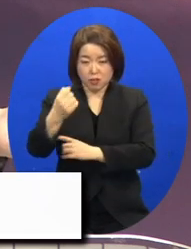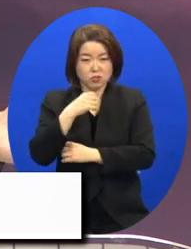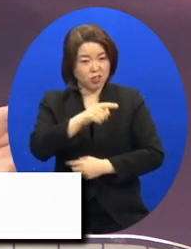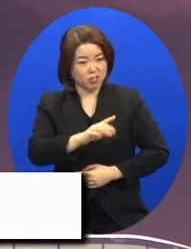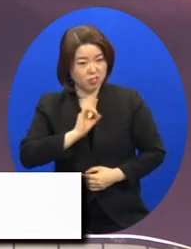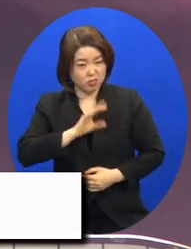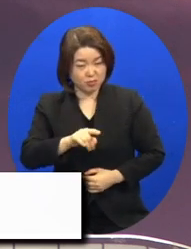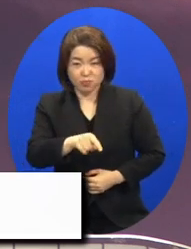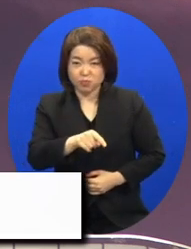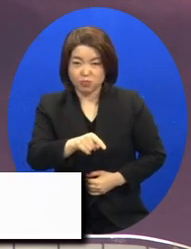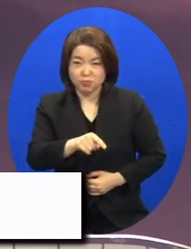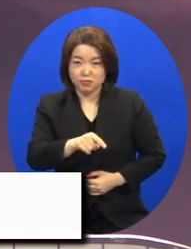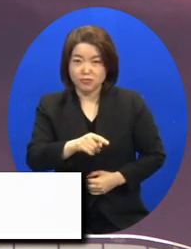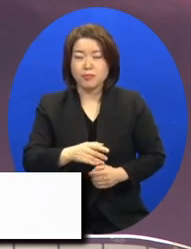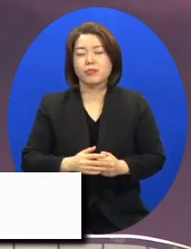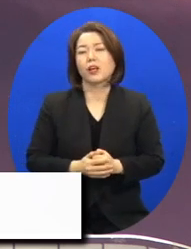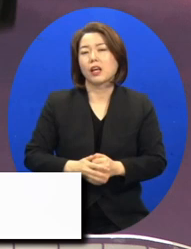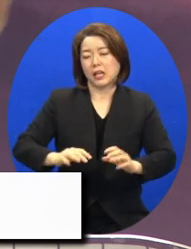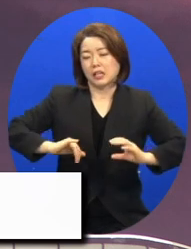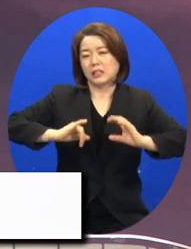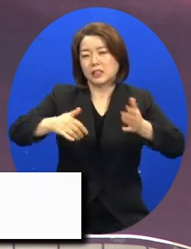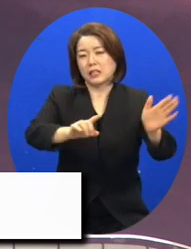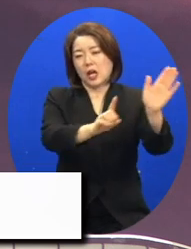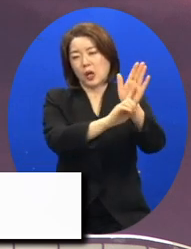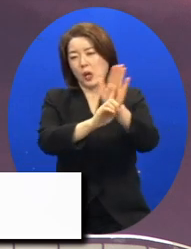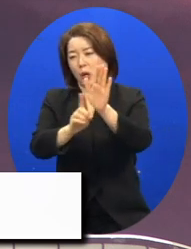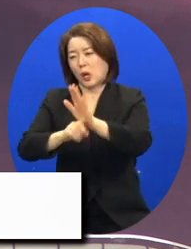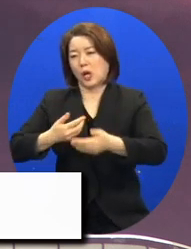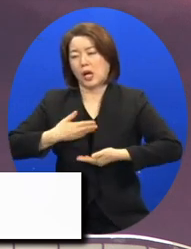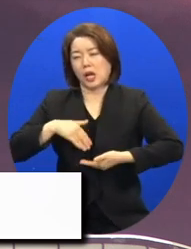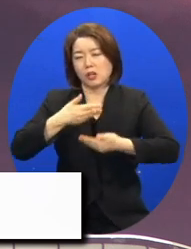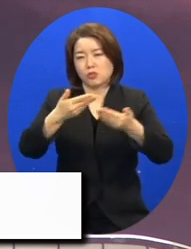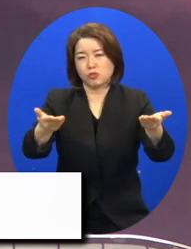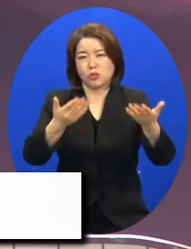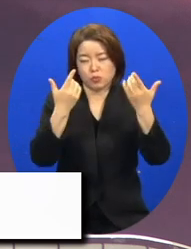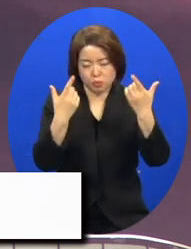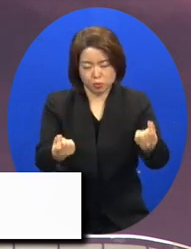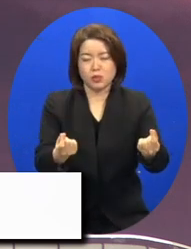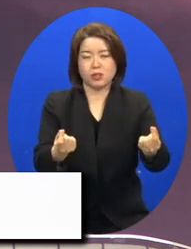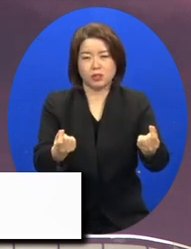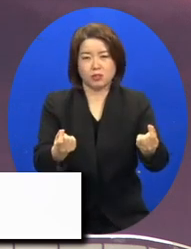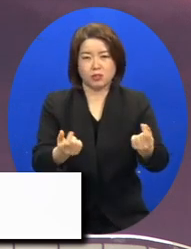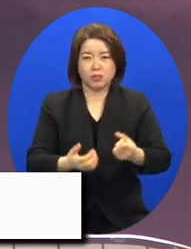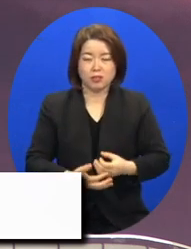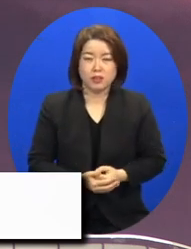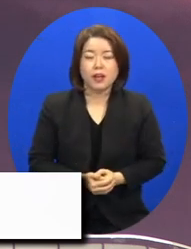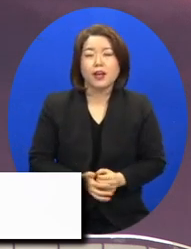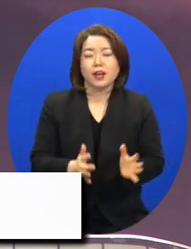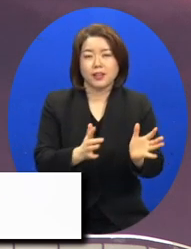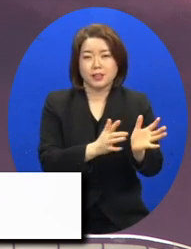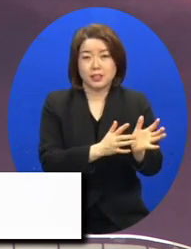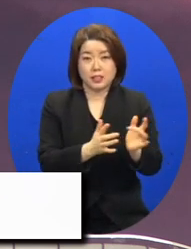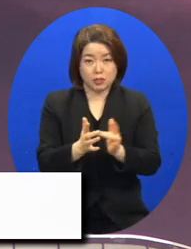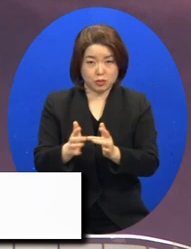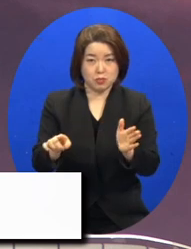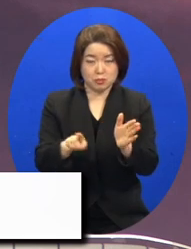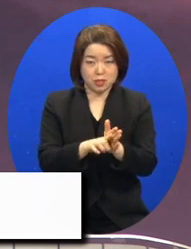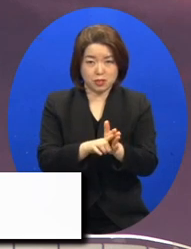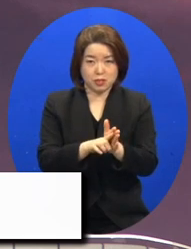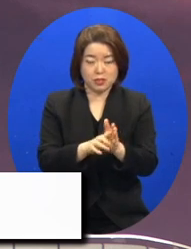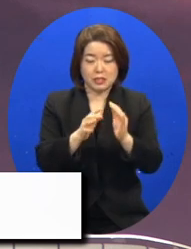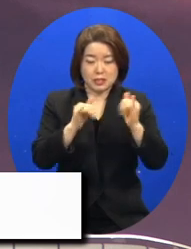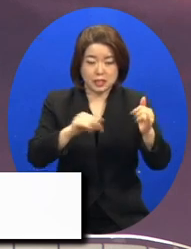되네 세상에 다 그 광고 하는거 이제 그러니 여러분 예수 믿는 성도들 사이에 서로 마음과